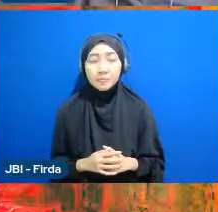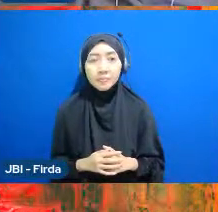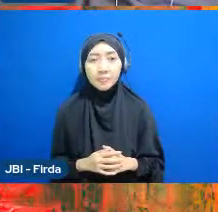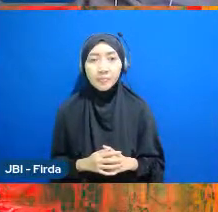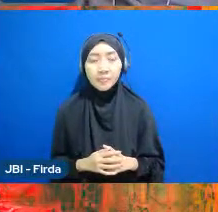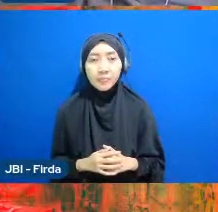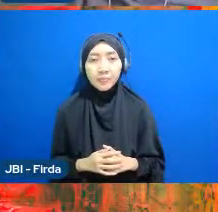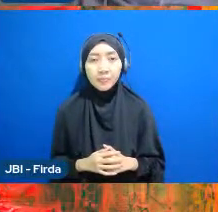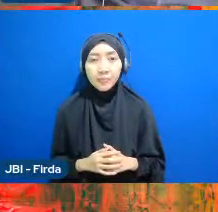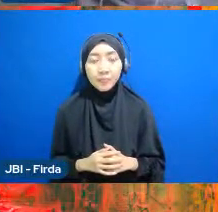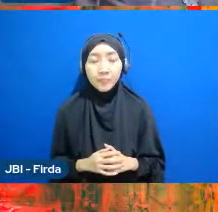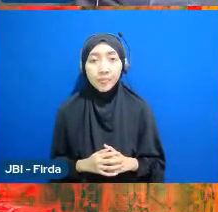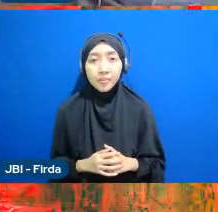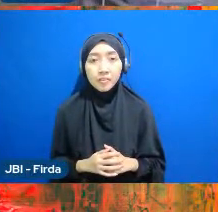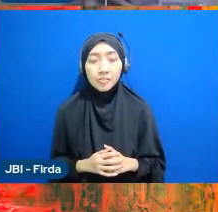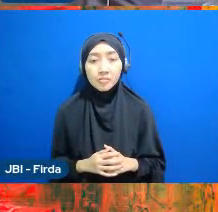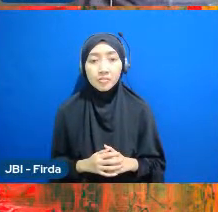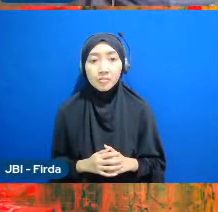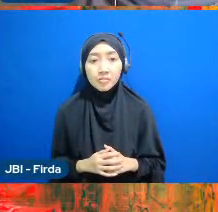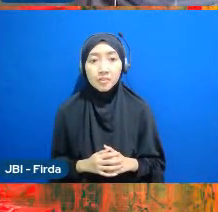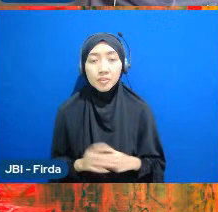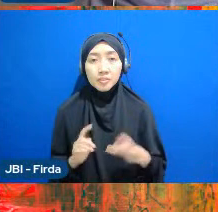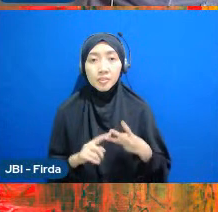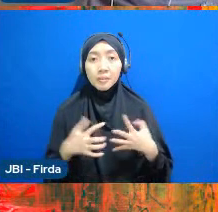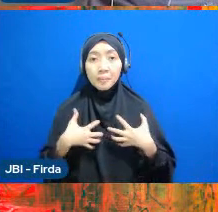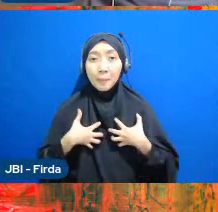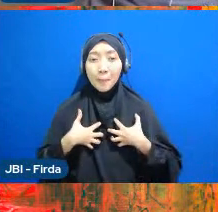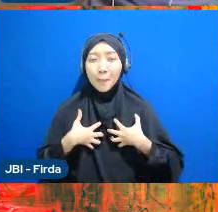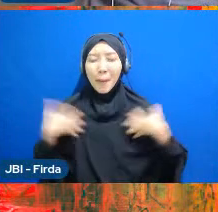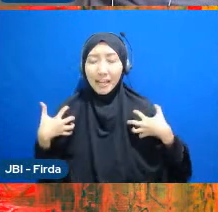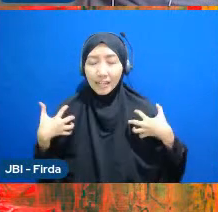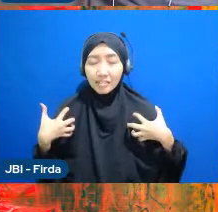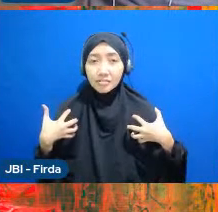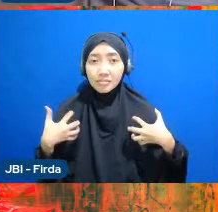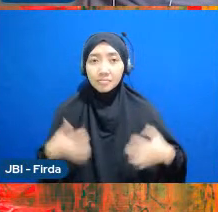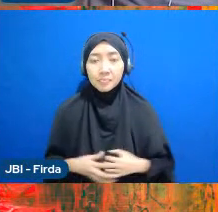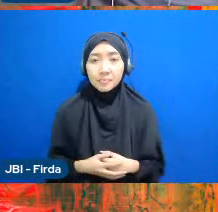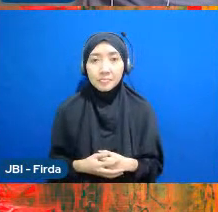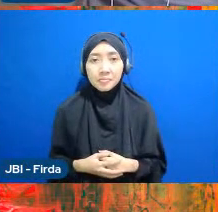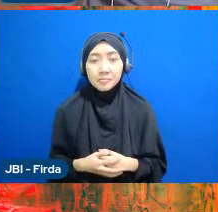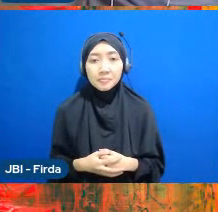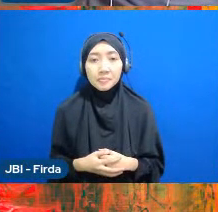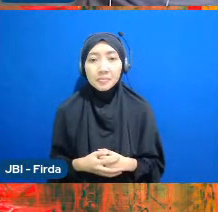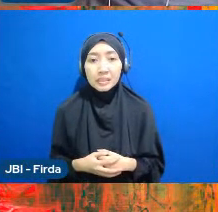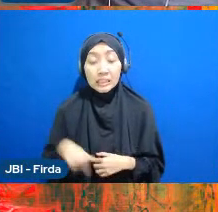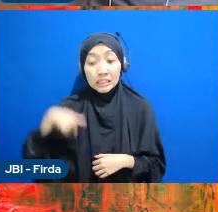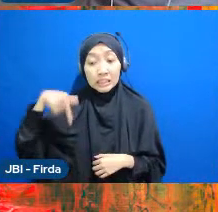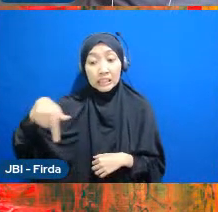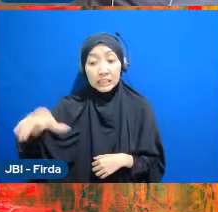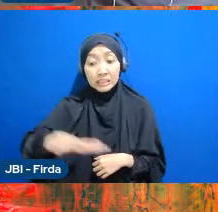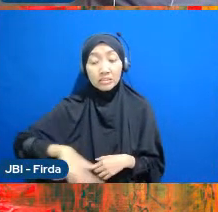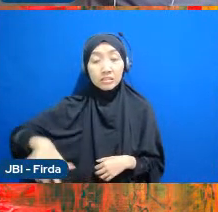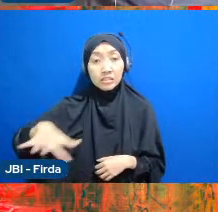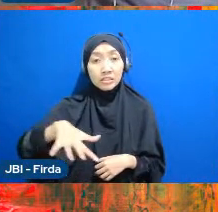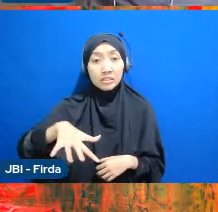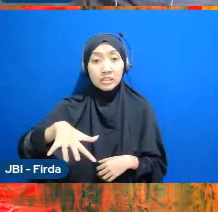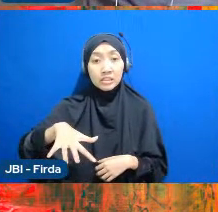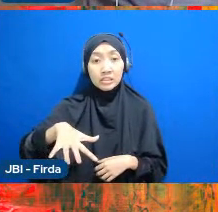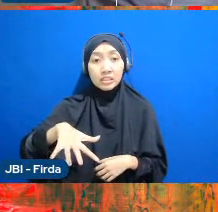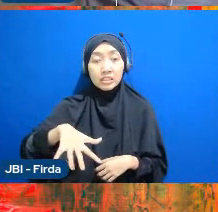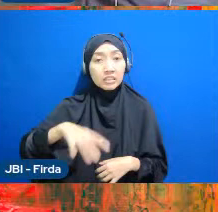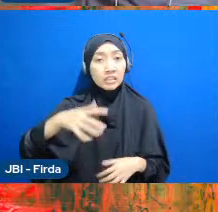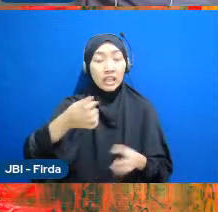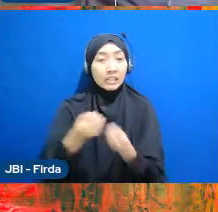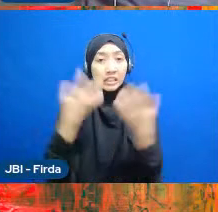Oke. Selanjutnya, marah. Marah ini sekarang ini kondisi sekarang yang serba tidak pasti